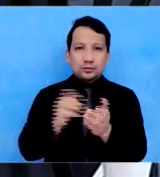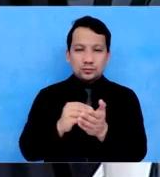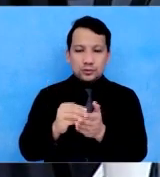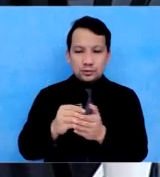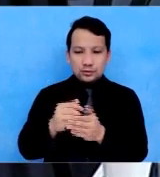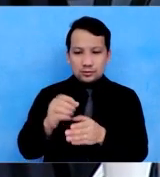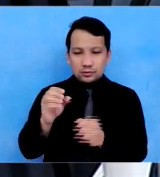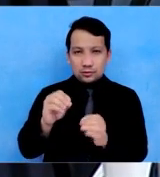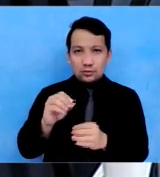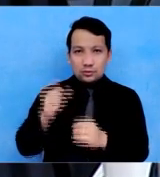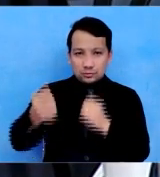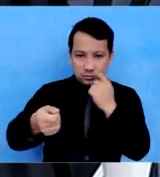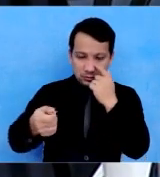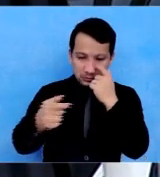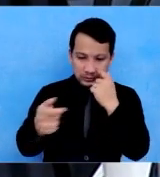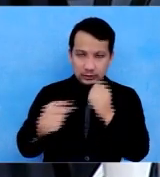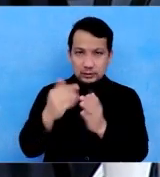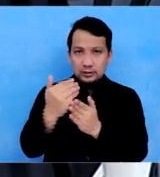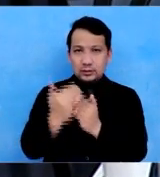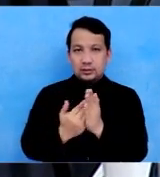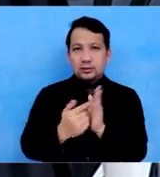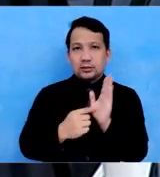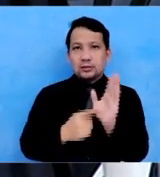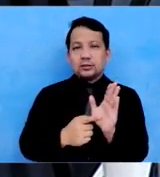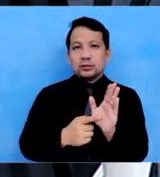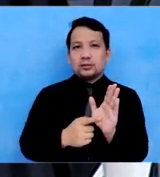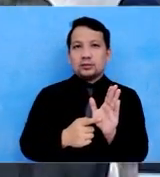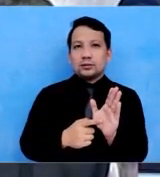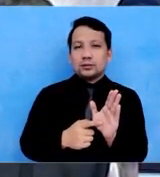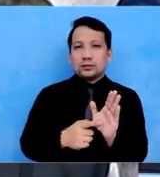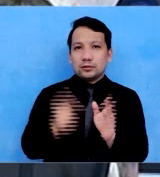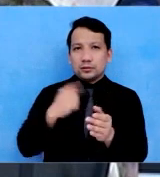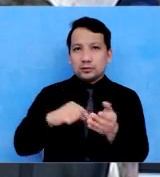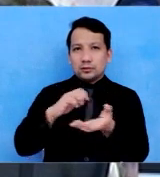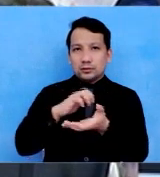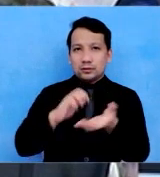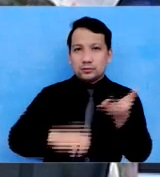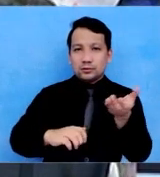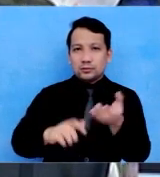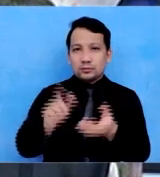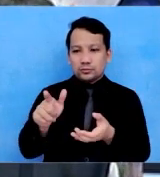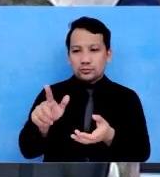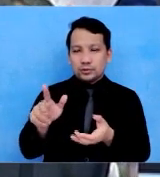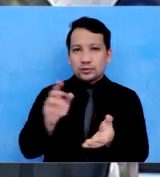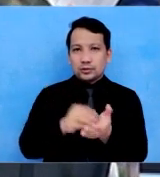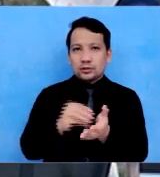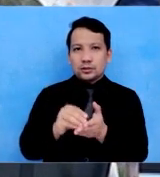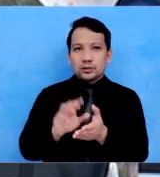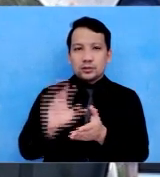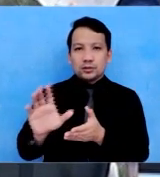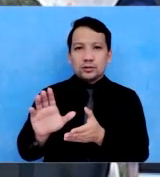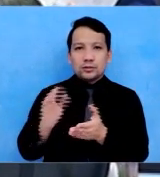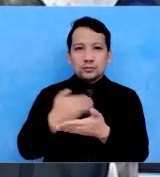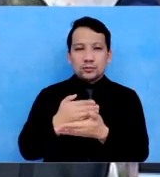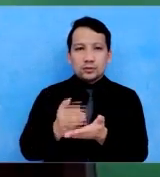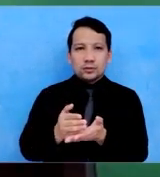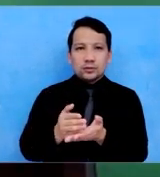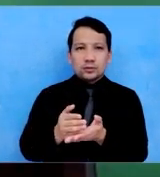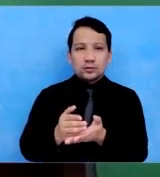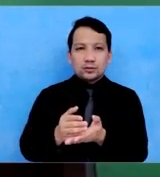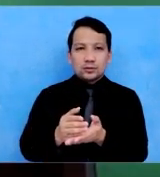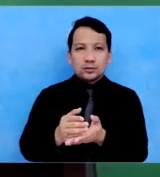Ombudsman. Pinaamyendahan naman ni Senator Jinggoy Estrada na bawasan ng 23 million pesos ang budget ng Optical Media